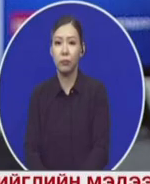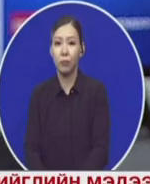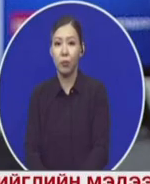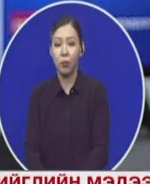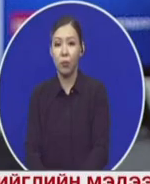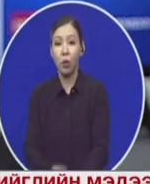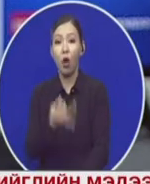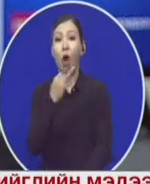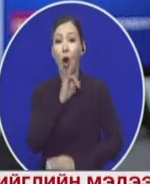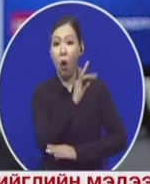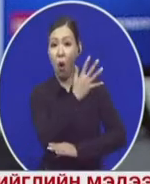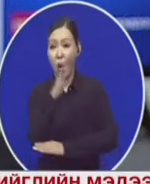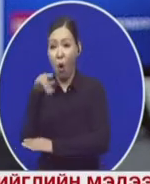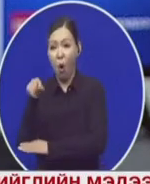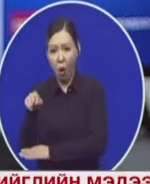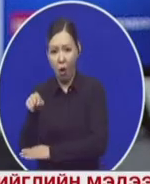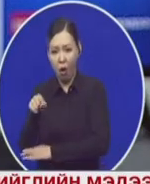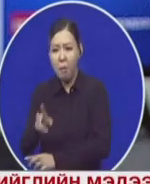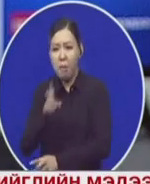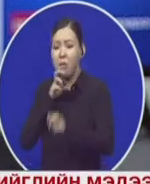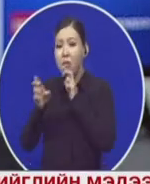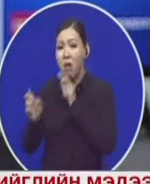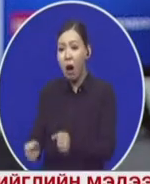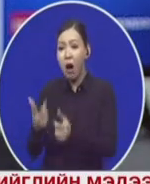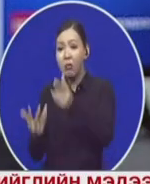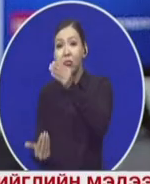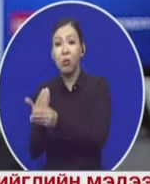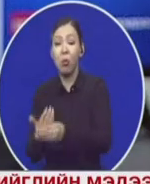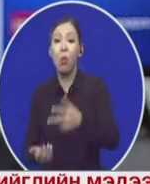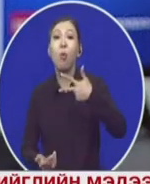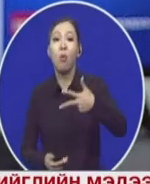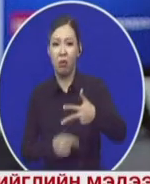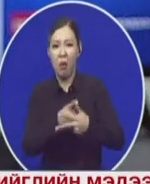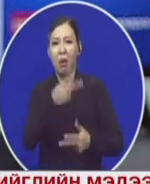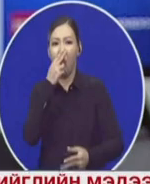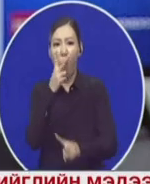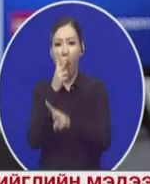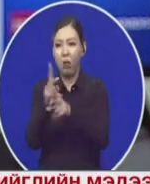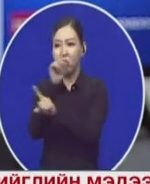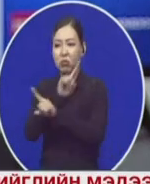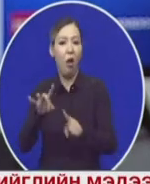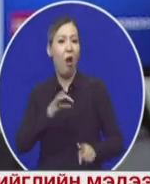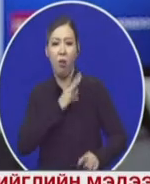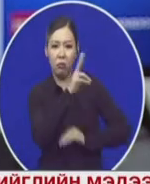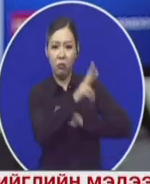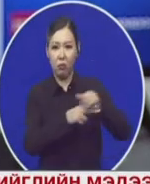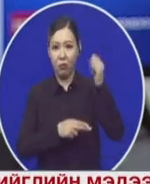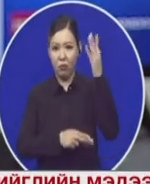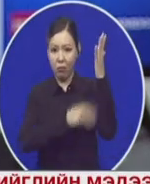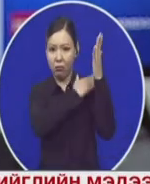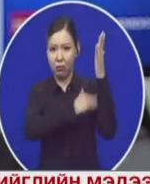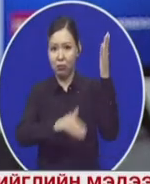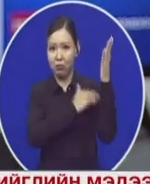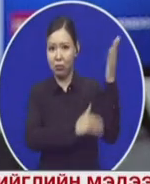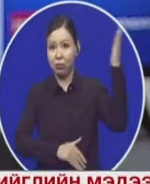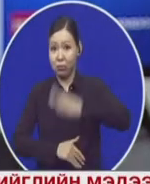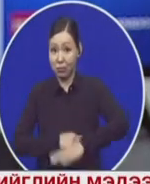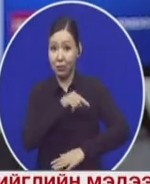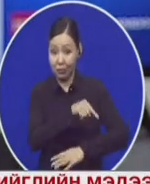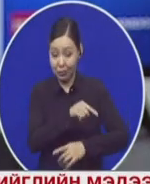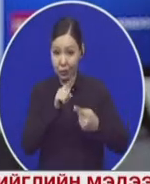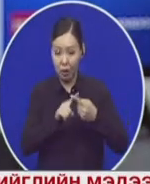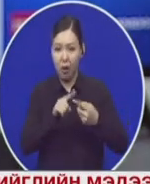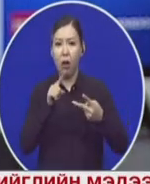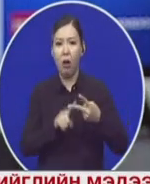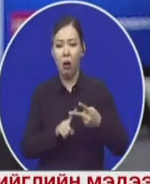За энэ санд аюул учруултаг гурван хүчин зүйл нь хууль бус мод бэлтгэл, айн төмөр болон хортон шавжмаа. Харамсалтай нэгдэр эрсдэл